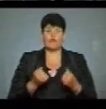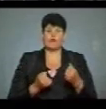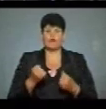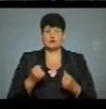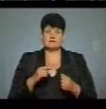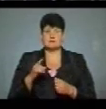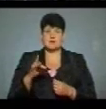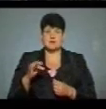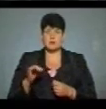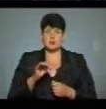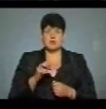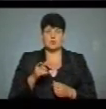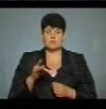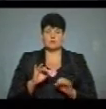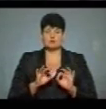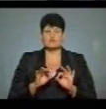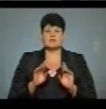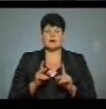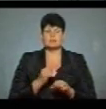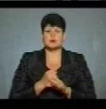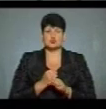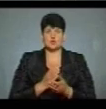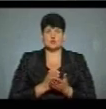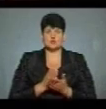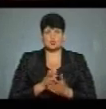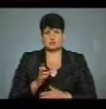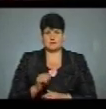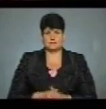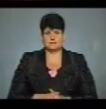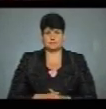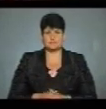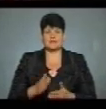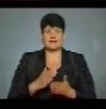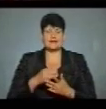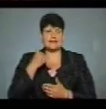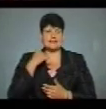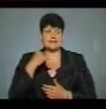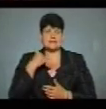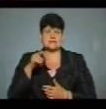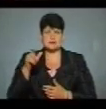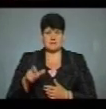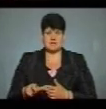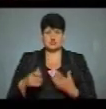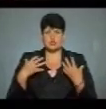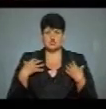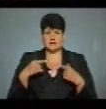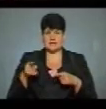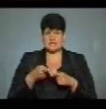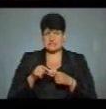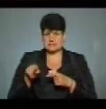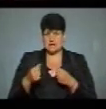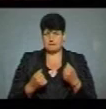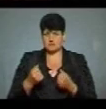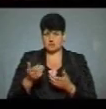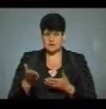Збаражі Олег Грубич розповів, як працює служба. Є диспетчер, є начальник цієї машини,